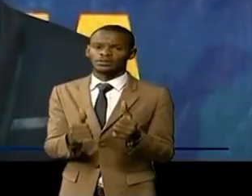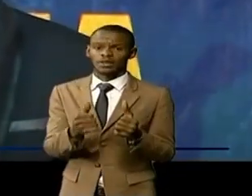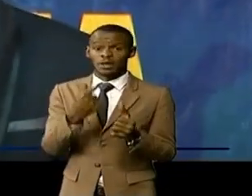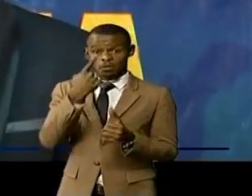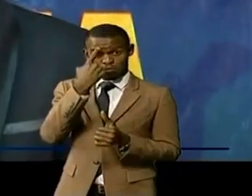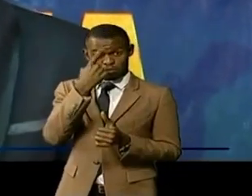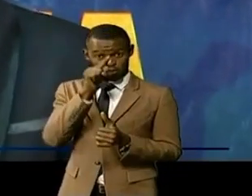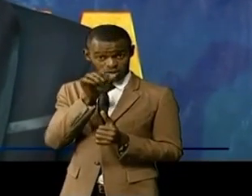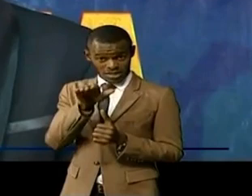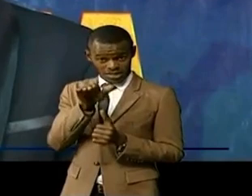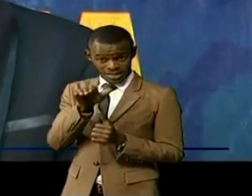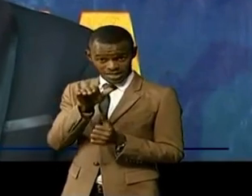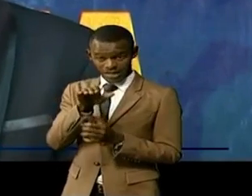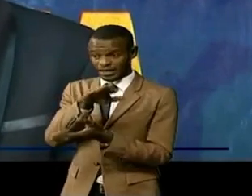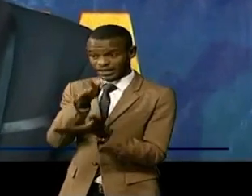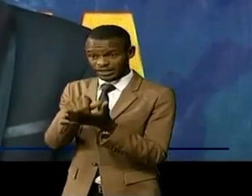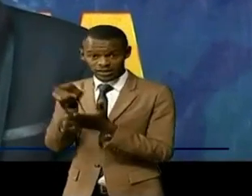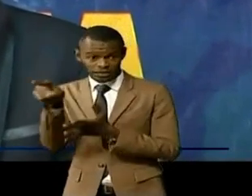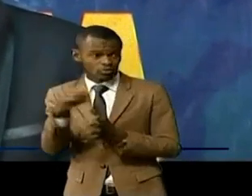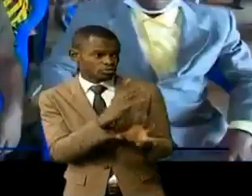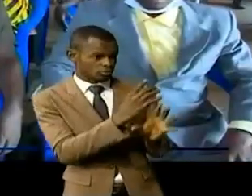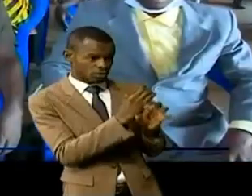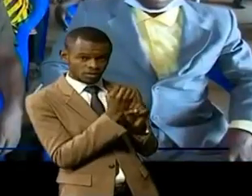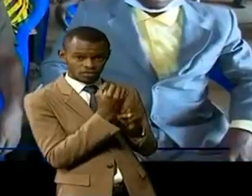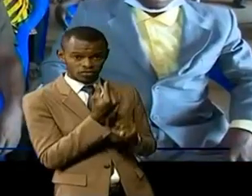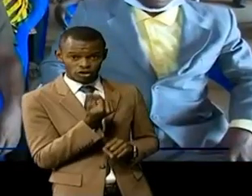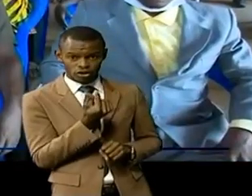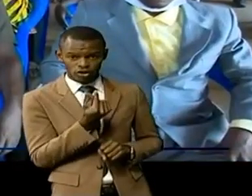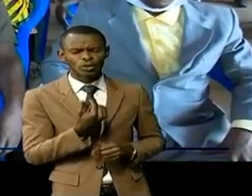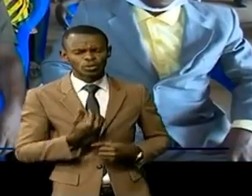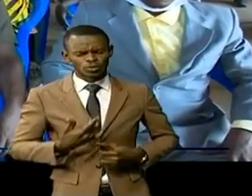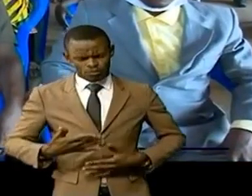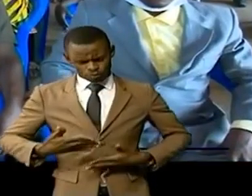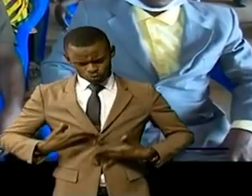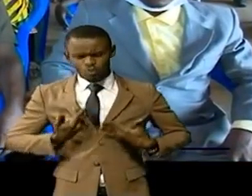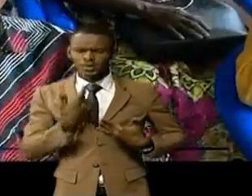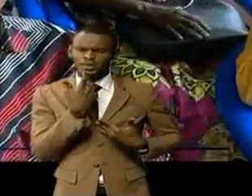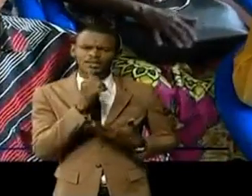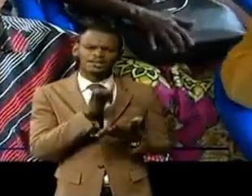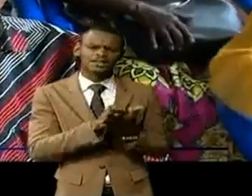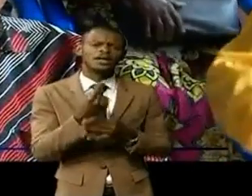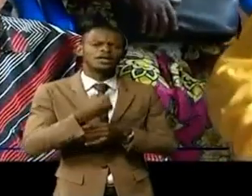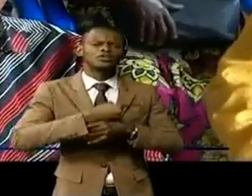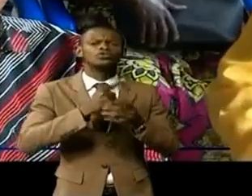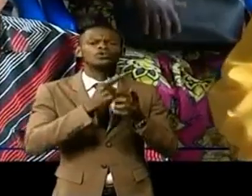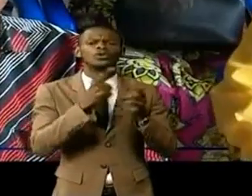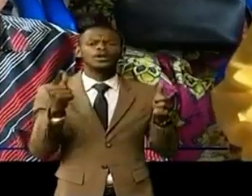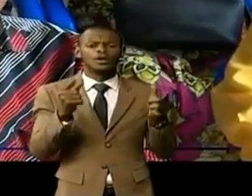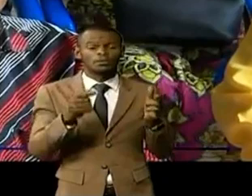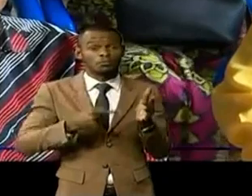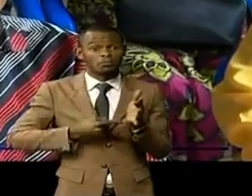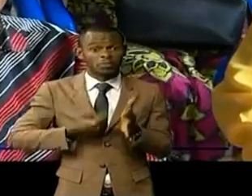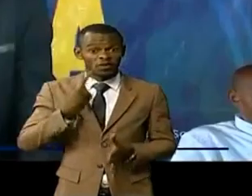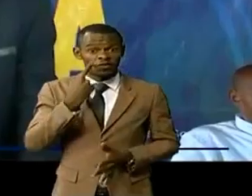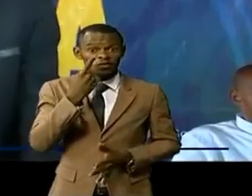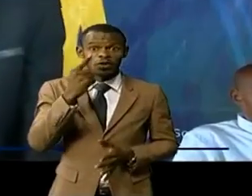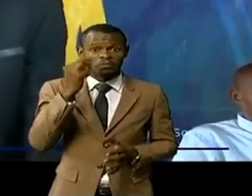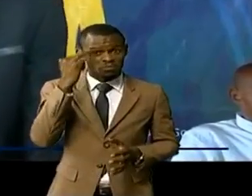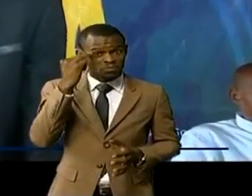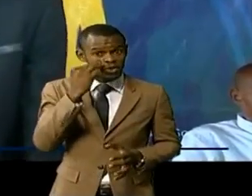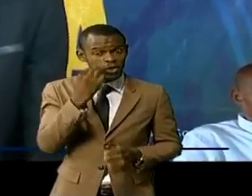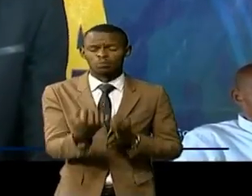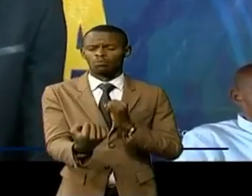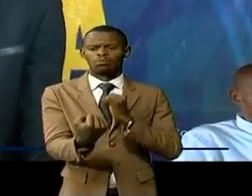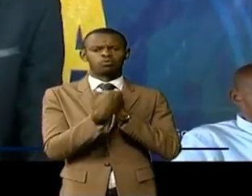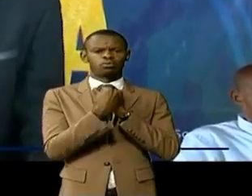Affaires sociales, c'est un grand jour pour son service. C'est la première fois qu'un ministre puisse leur voler au secours. Il a remercié le ministre